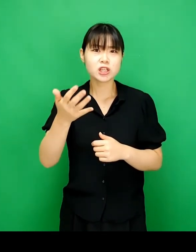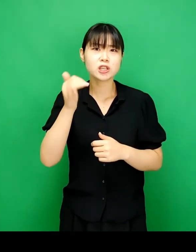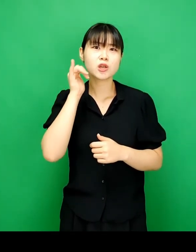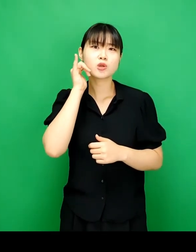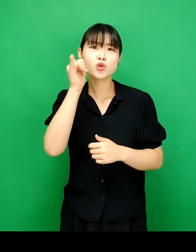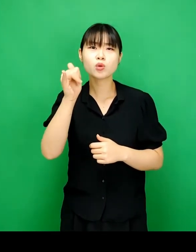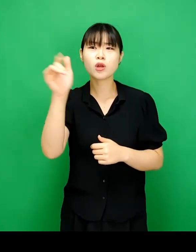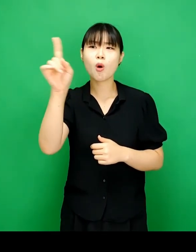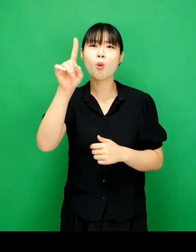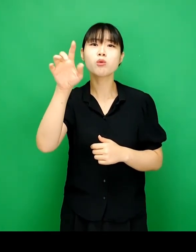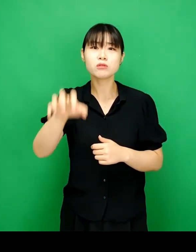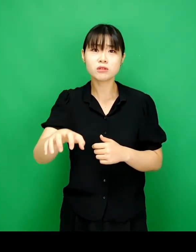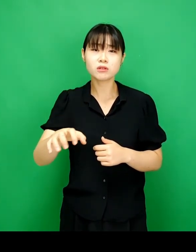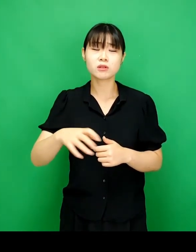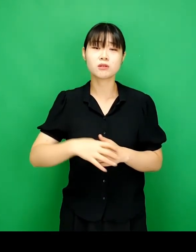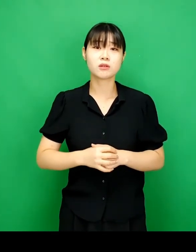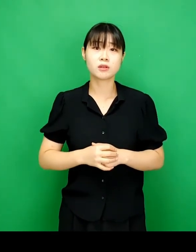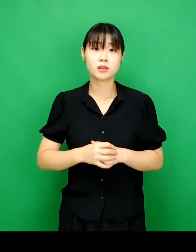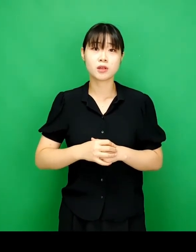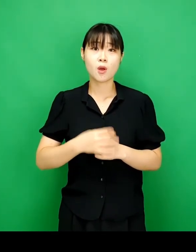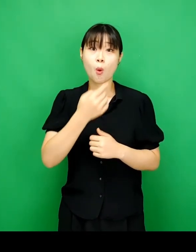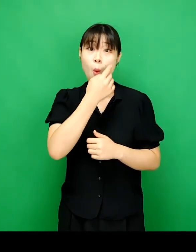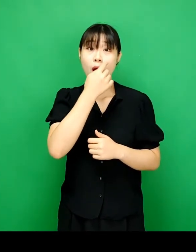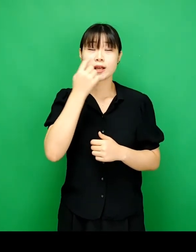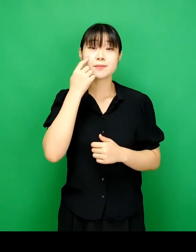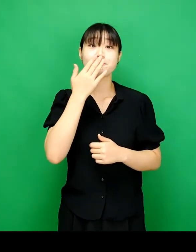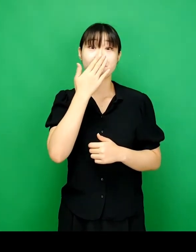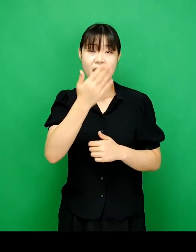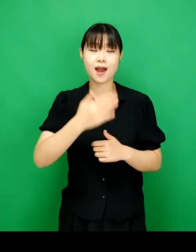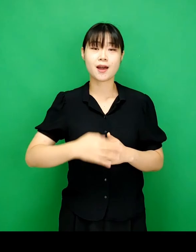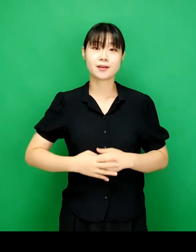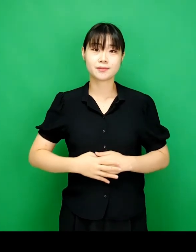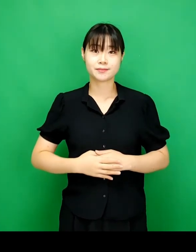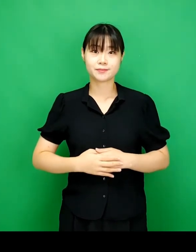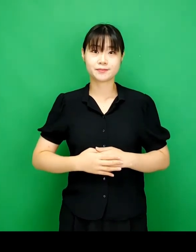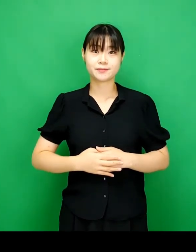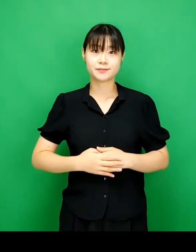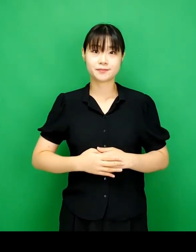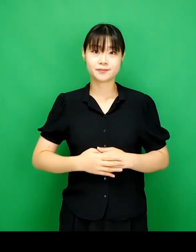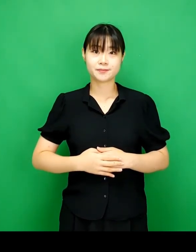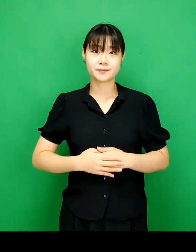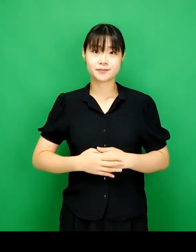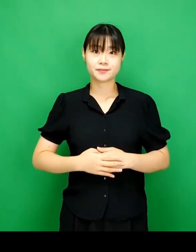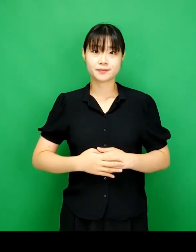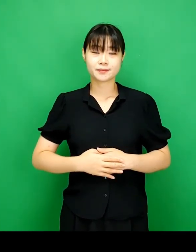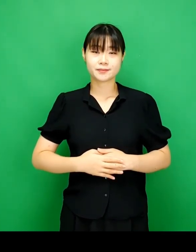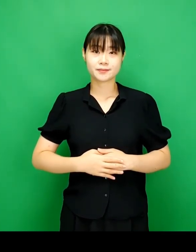문의사항이 있을 경우 전화는 어디에 해야 하는지 확인 가능합니다.